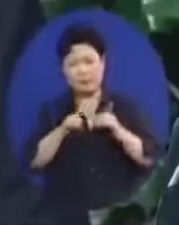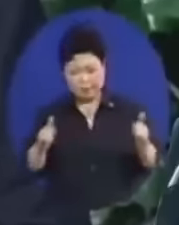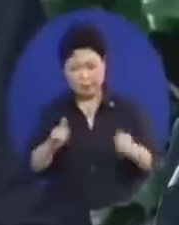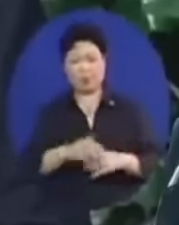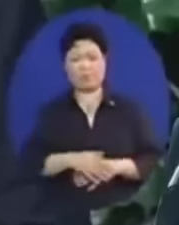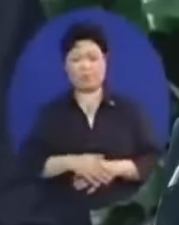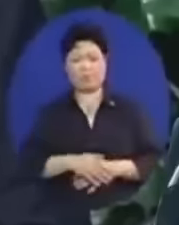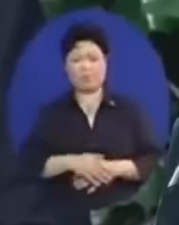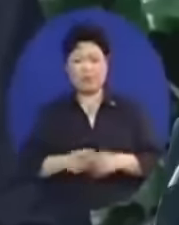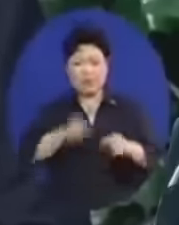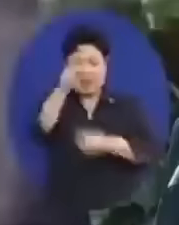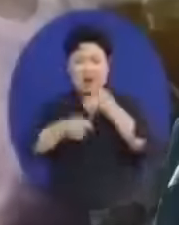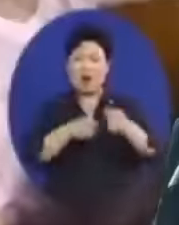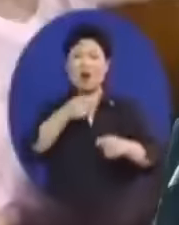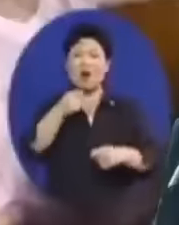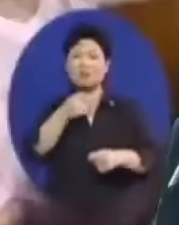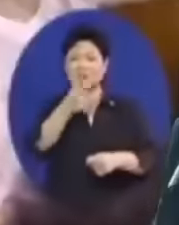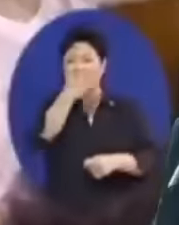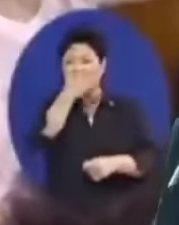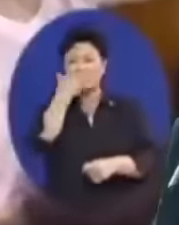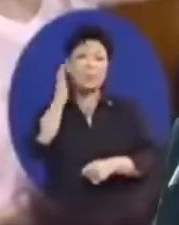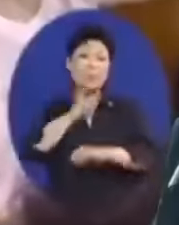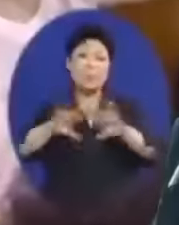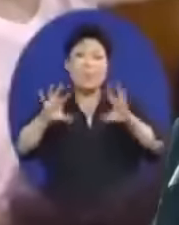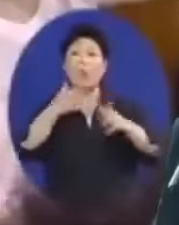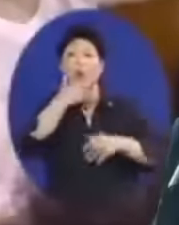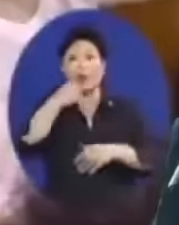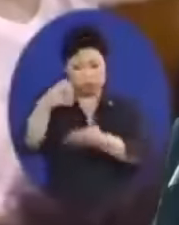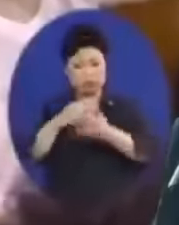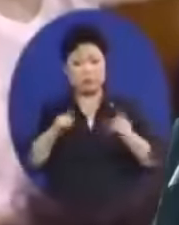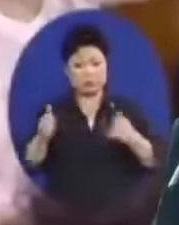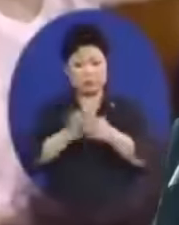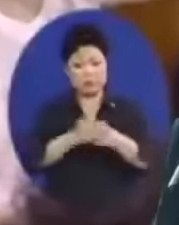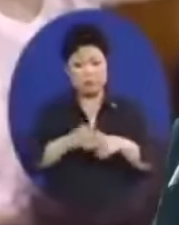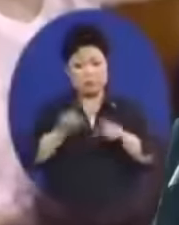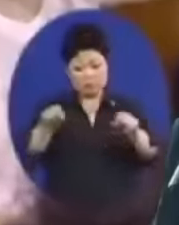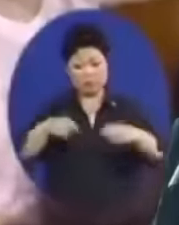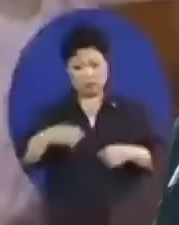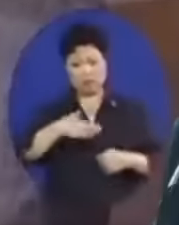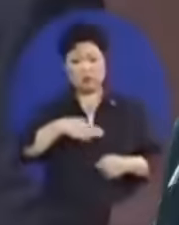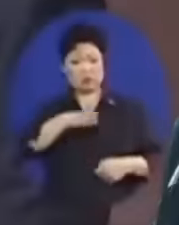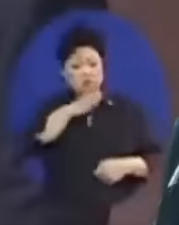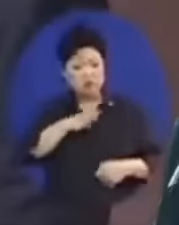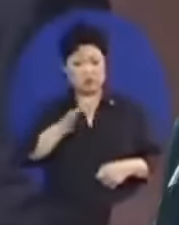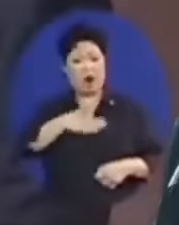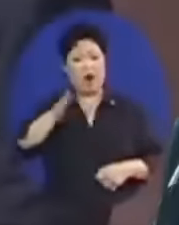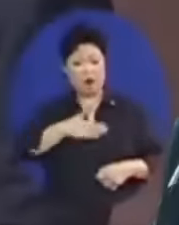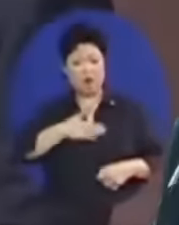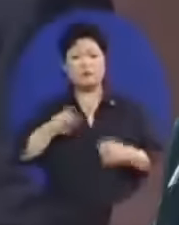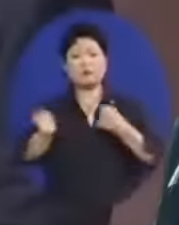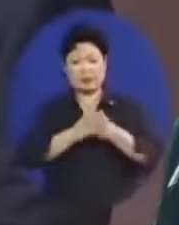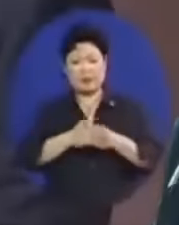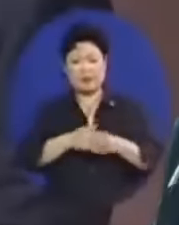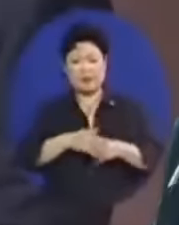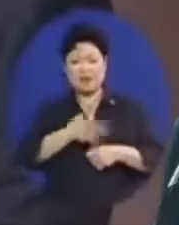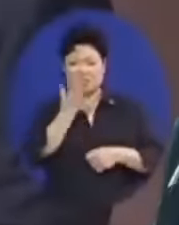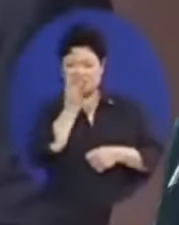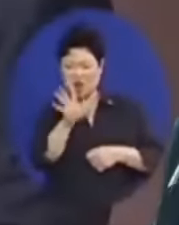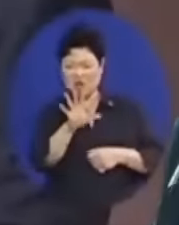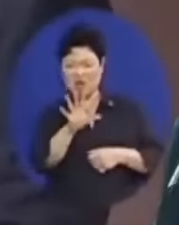사람이고 영생 복락을 받은 사람이다. 그러므로 이것이 나의 진실한 정체성이니 절대로 양보하지